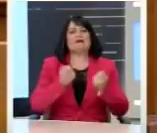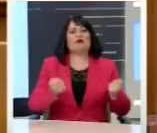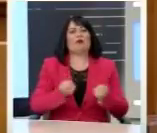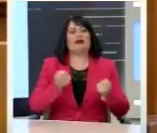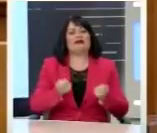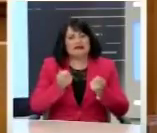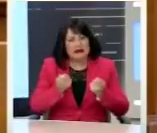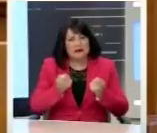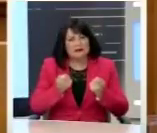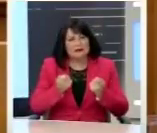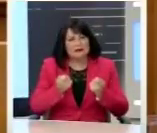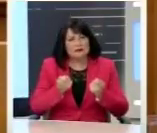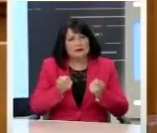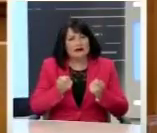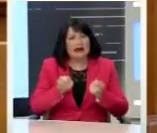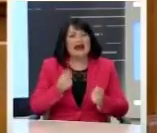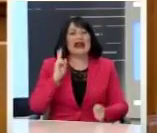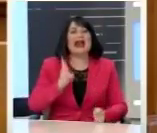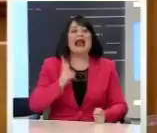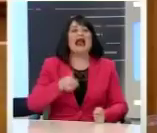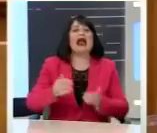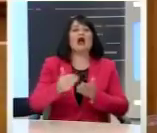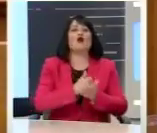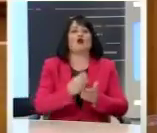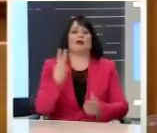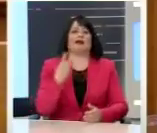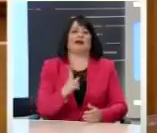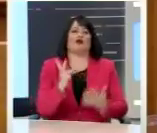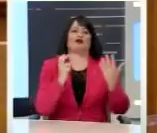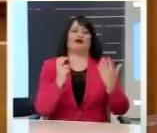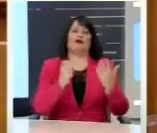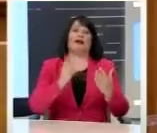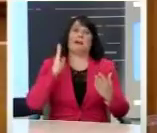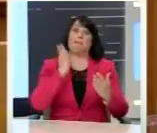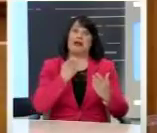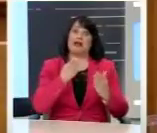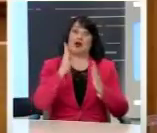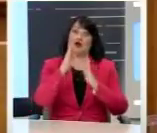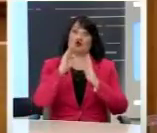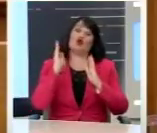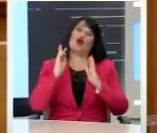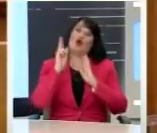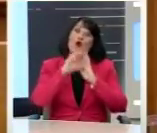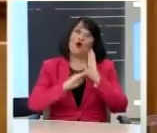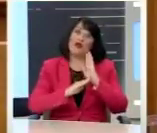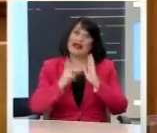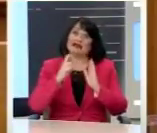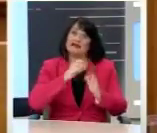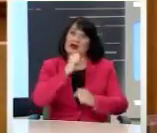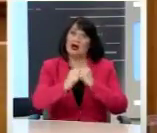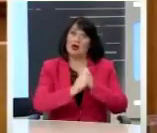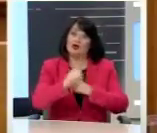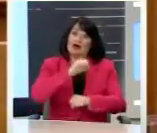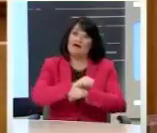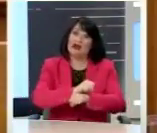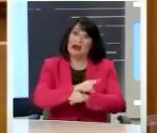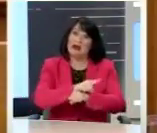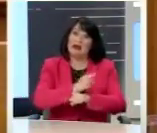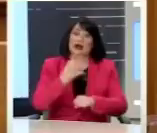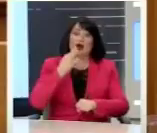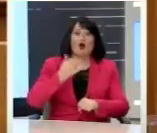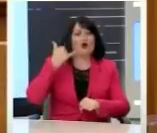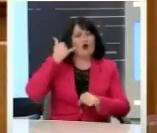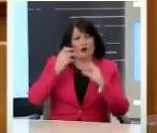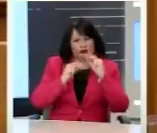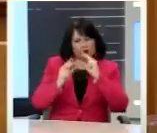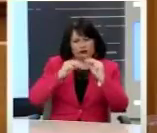πληροφοριών διέπραξαν κακούργημα του άρθρου 370 του ποινικού κώδικα που επισύει ποινή καθήλυσης 10 ετών πέρα από τις συνομιλίες